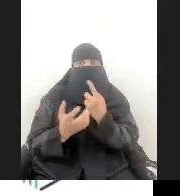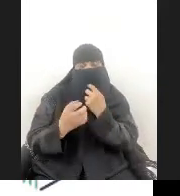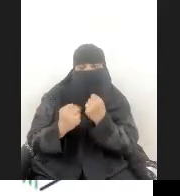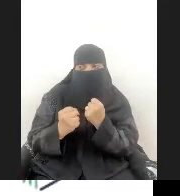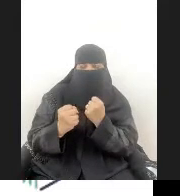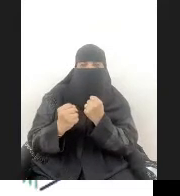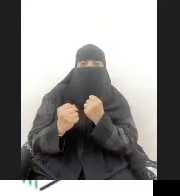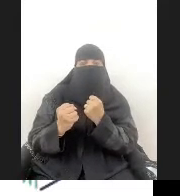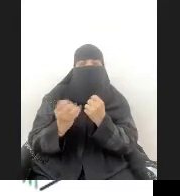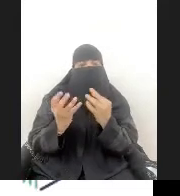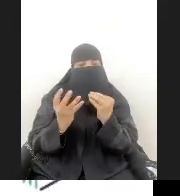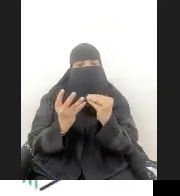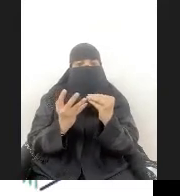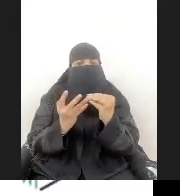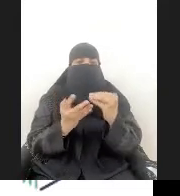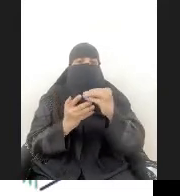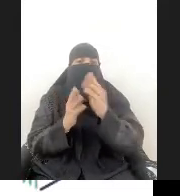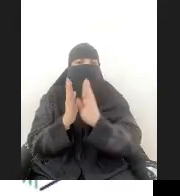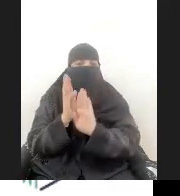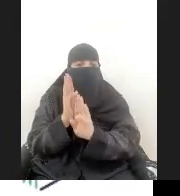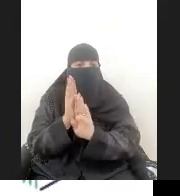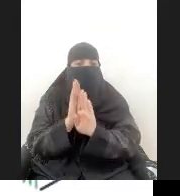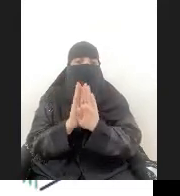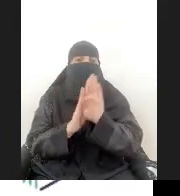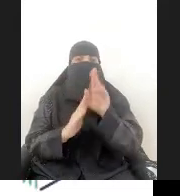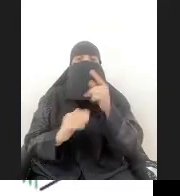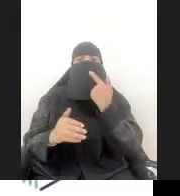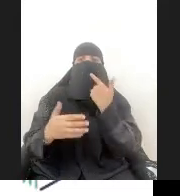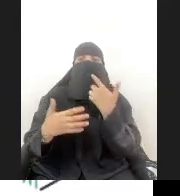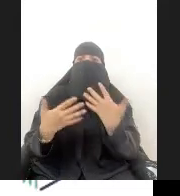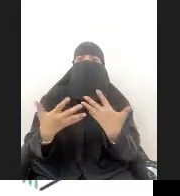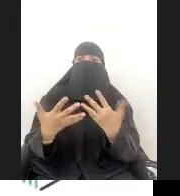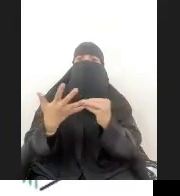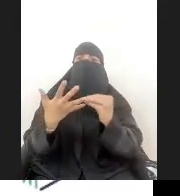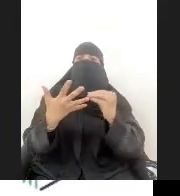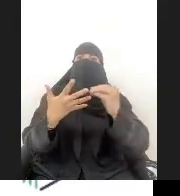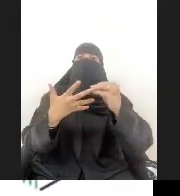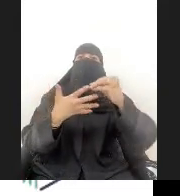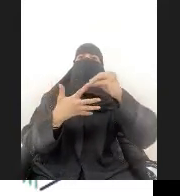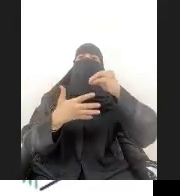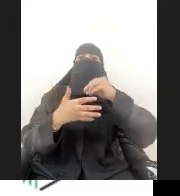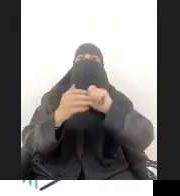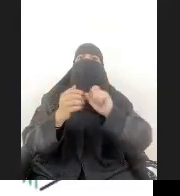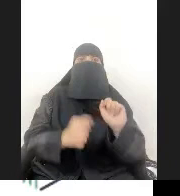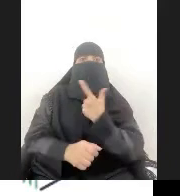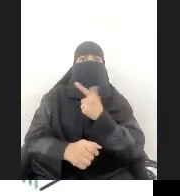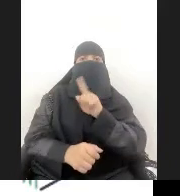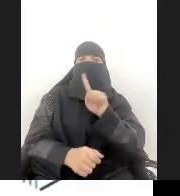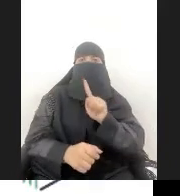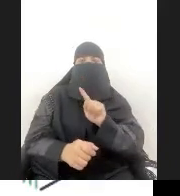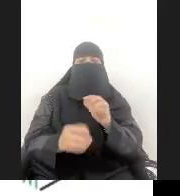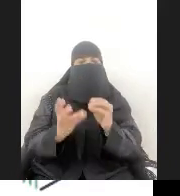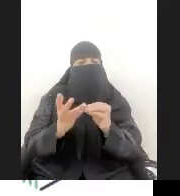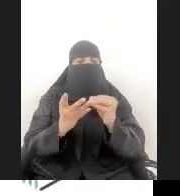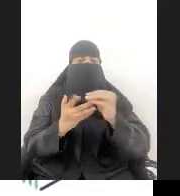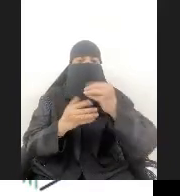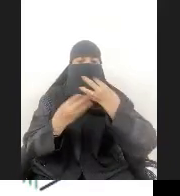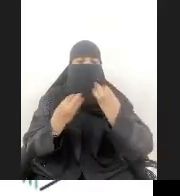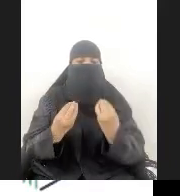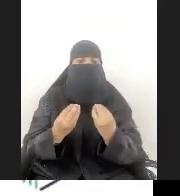أو تطور مهاراتك، خذ الأمر بشكل تدريجي حتى تتقن وترى يعني